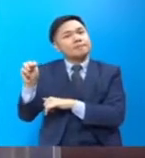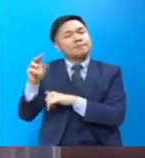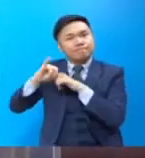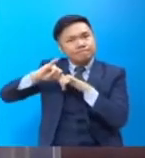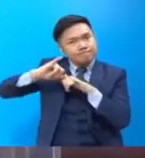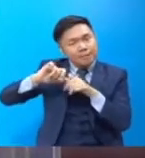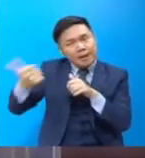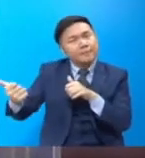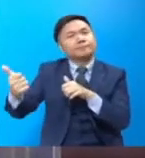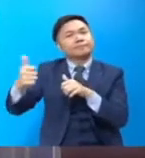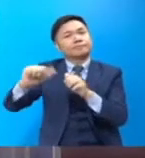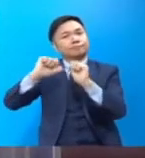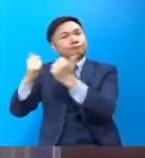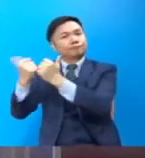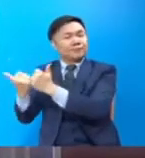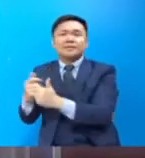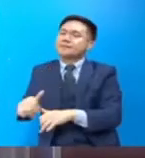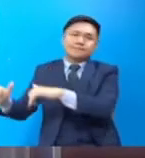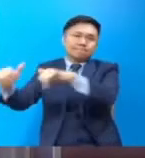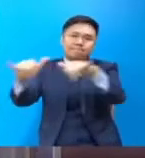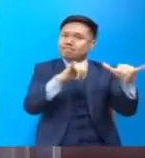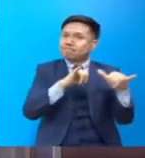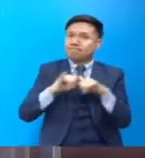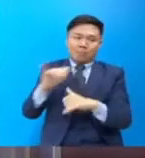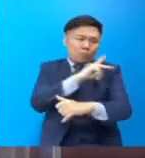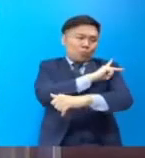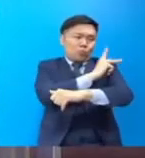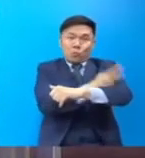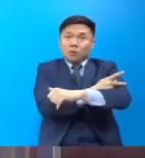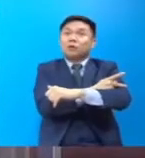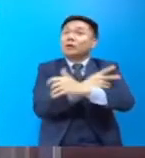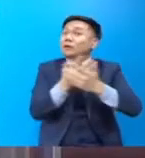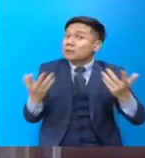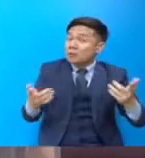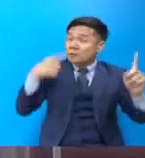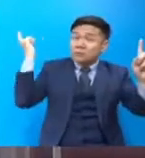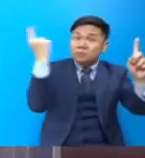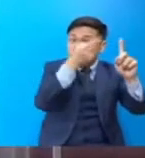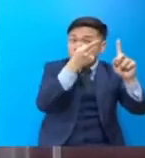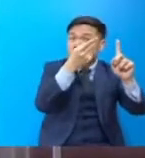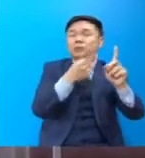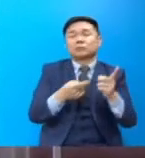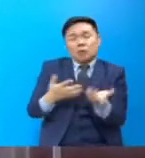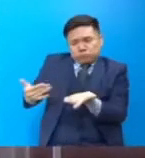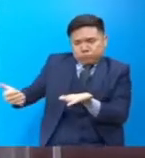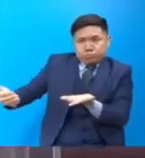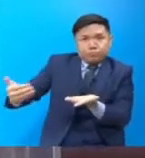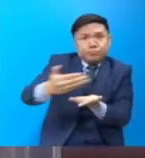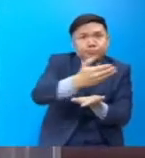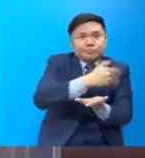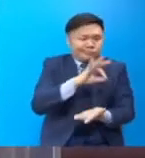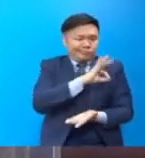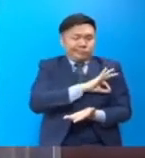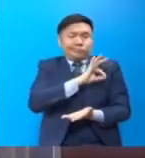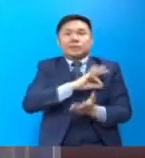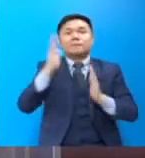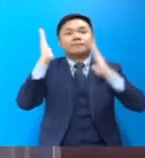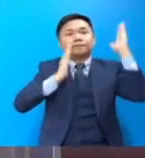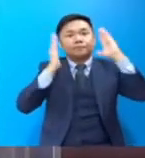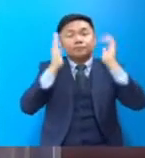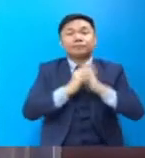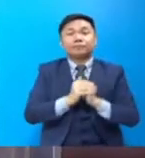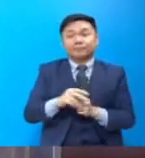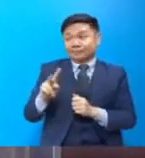lain yang terlibat Hai Spanyol pendapatan negara dapat ditambahkan lagi saya sangat sekolah apa yang telah dibentangkan oleh